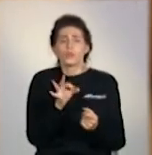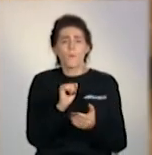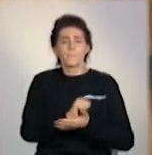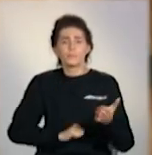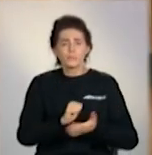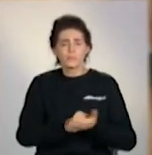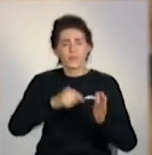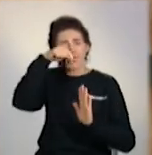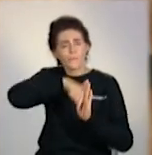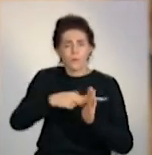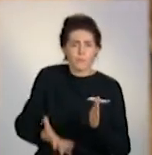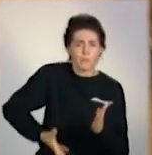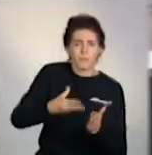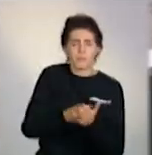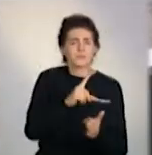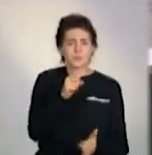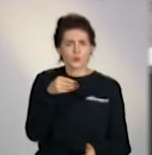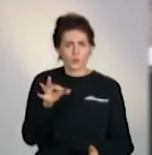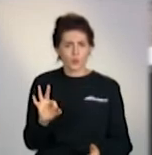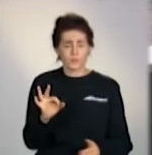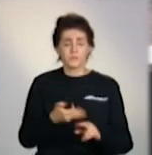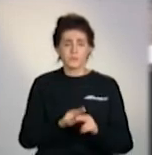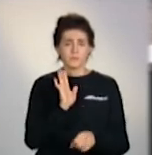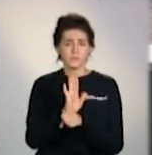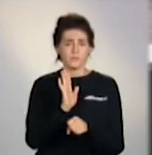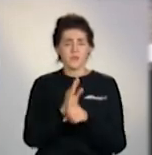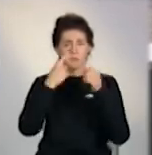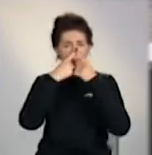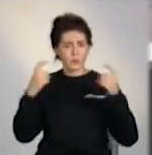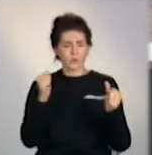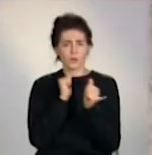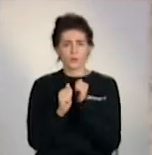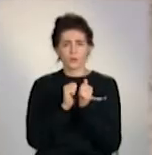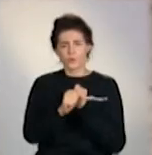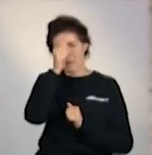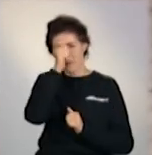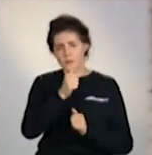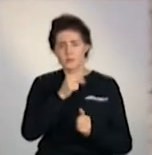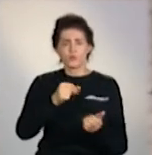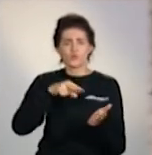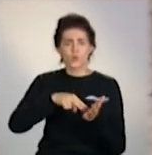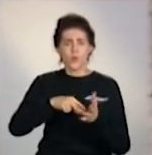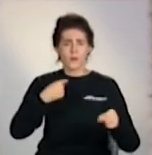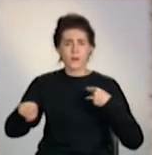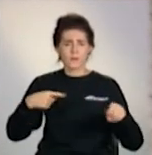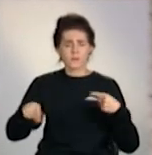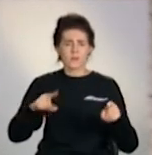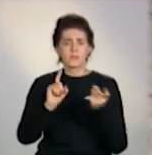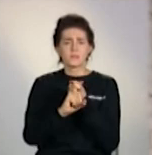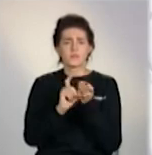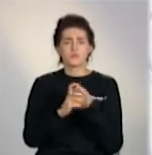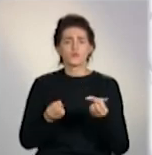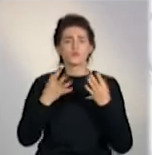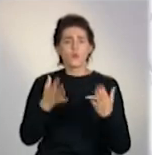что плачу? Ну, непонятно. В установі також попередили, що місяця суми будуть різні. Це залежатиме від кількості